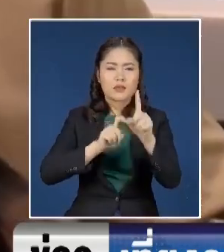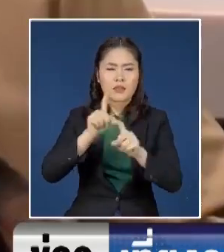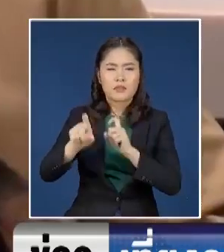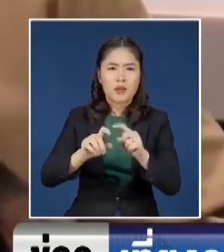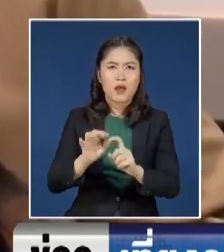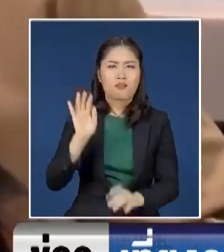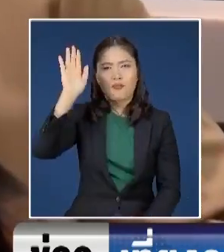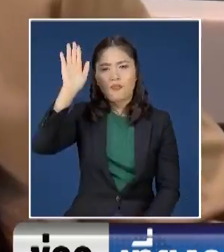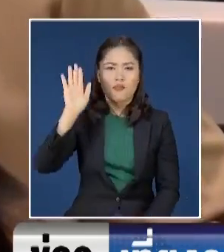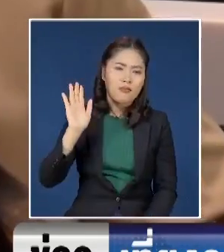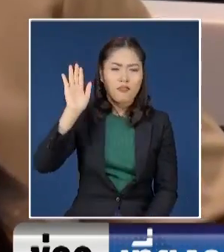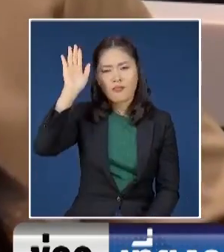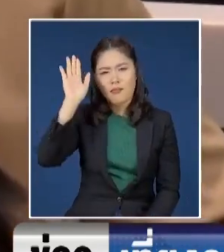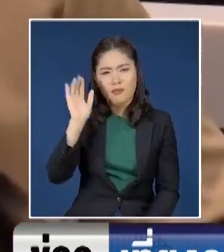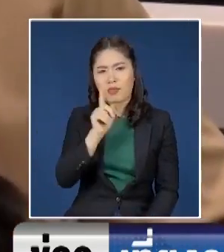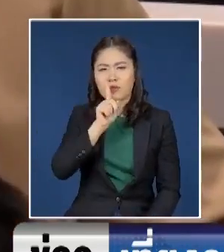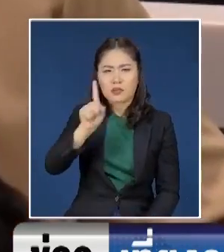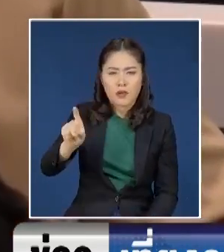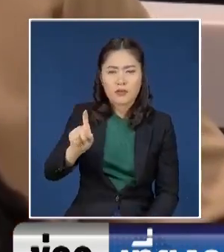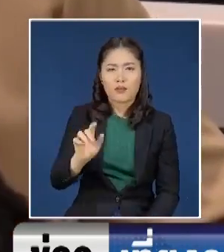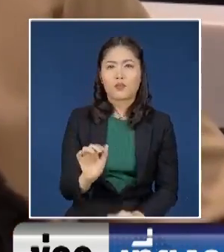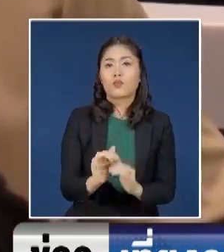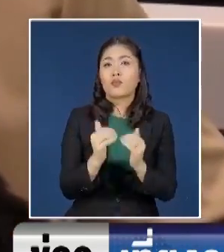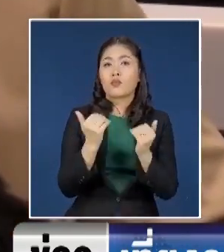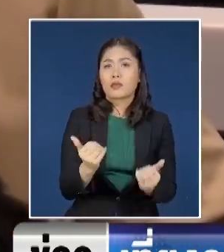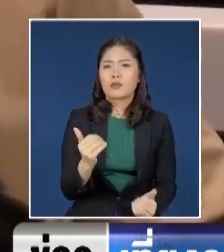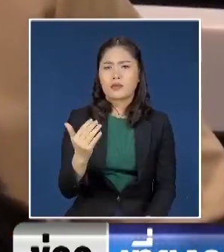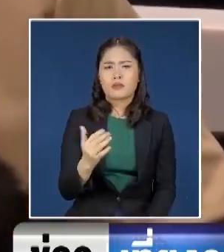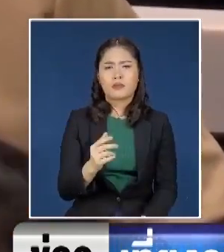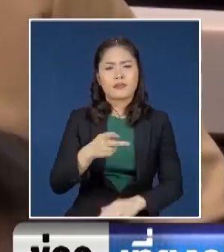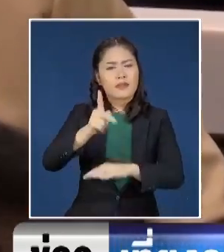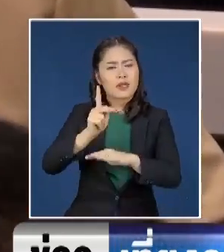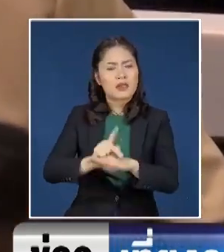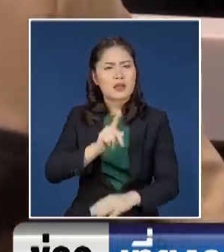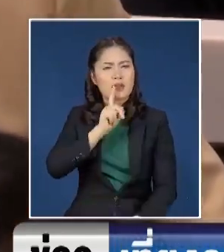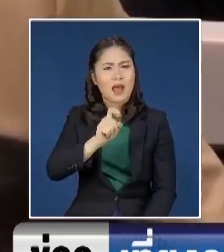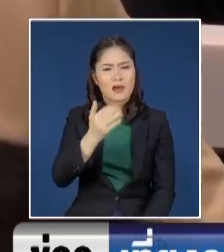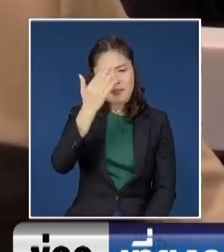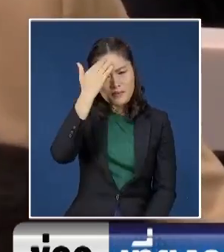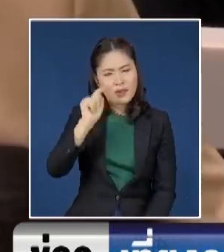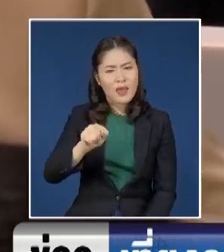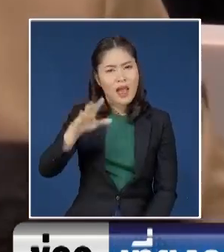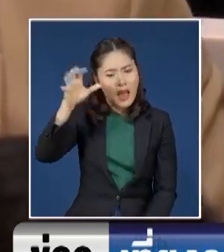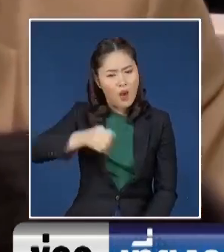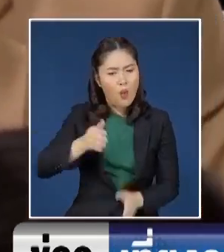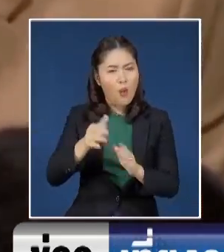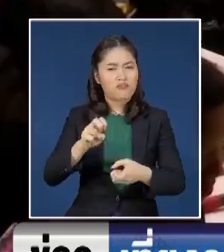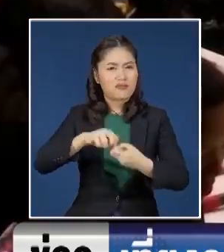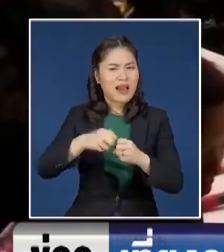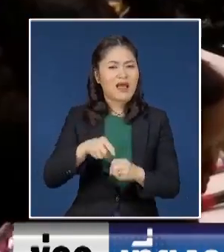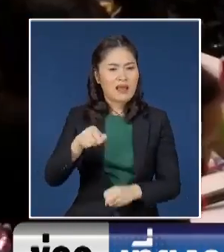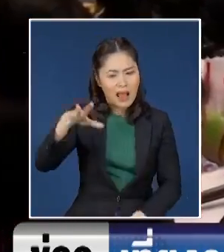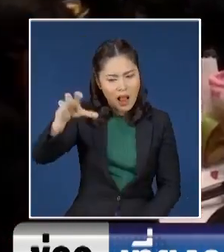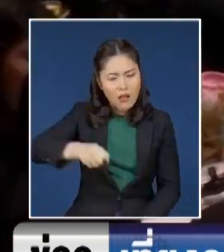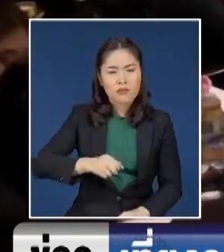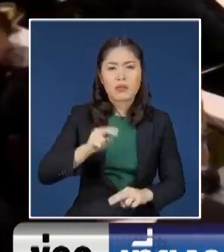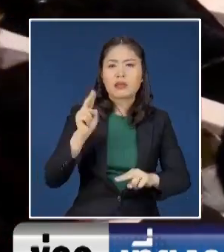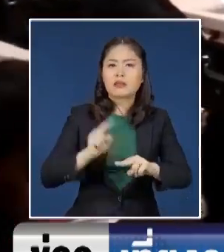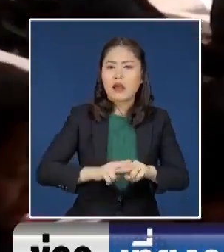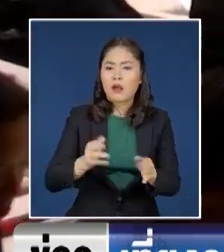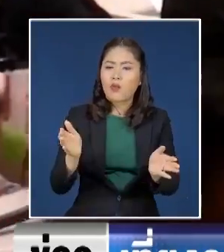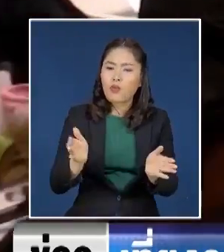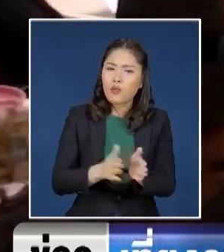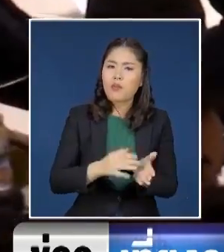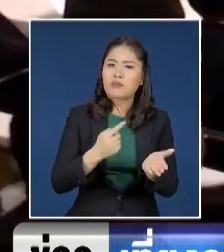ประท้วงกันต่อเนื่องเลยบอกว่า เรื่องอะไรที่ประท้วง ประท้วงว่าท่านประธานเอาคนมีคดีติดตัวเนี่ยมานั่งหัวโต๊ะม